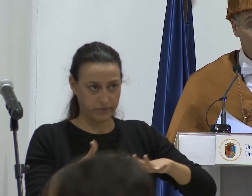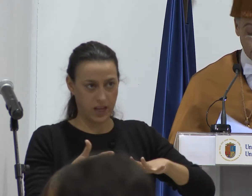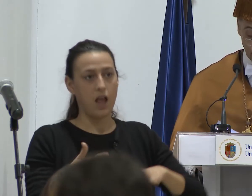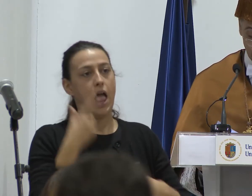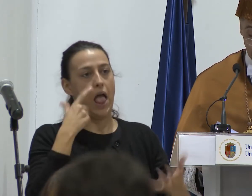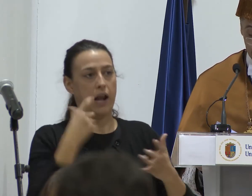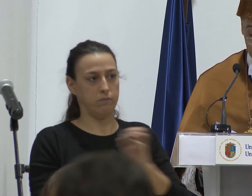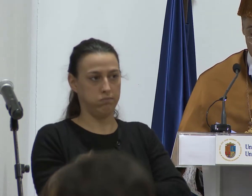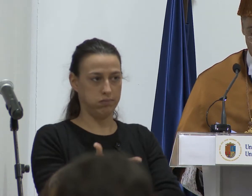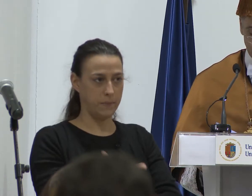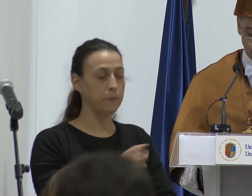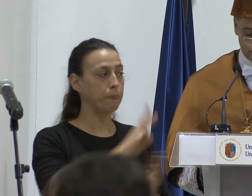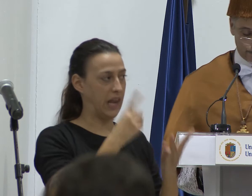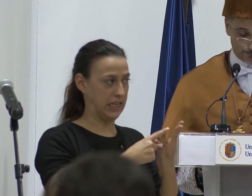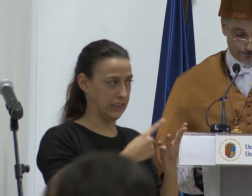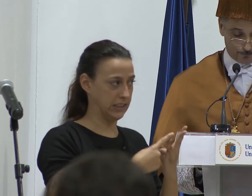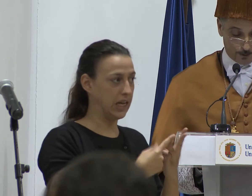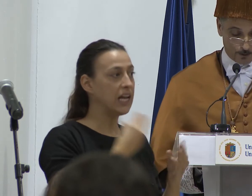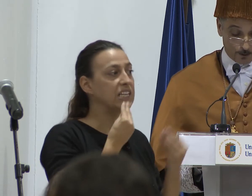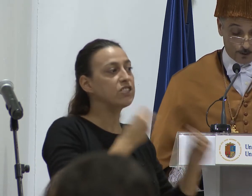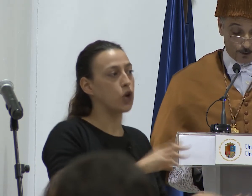3. Història i crítica d'art.